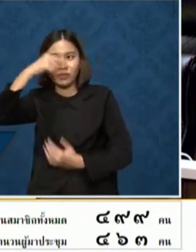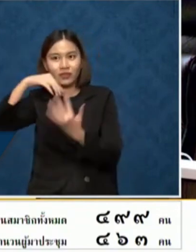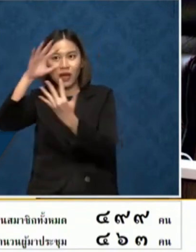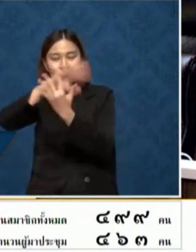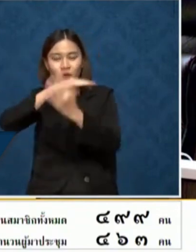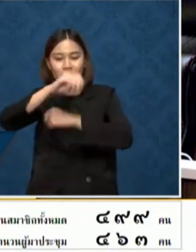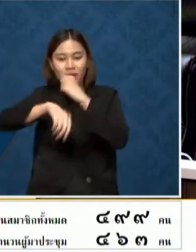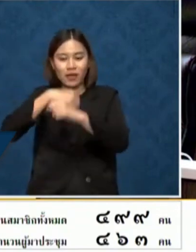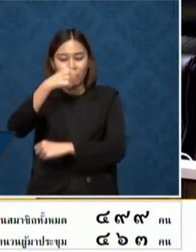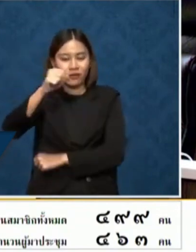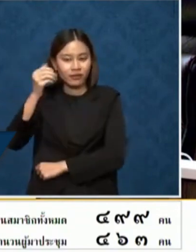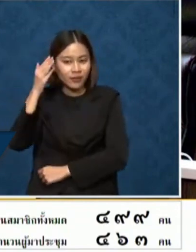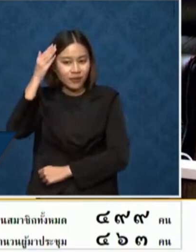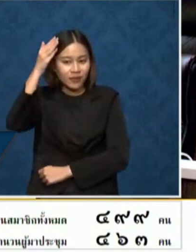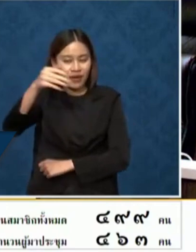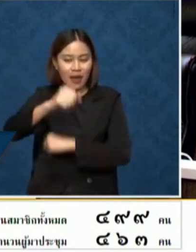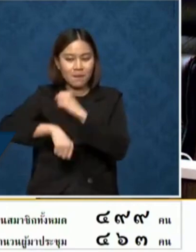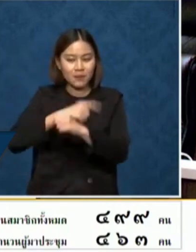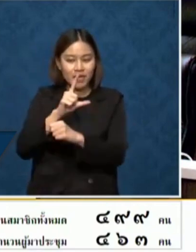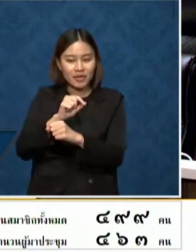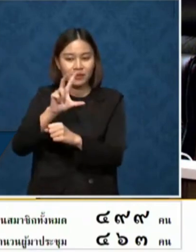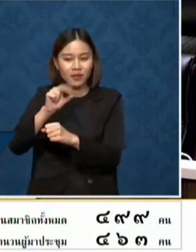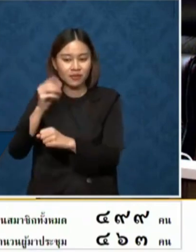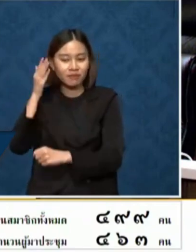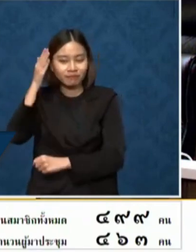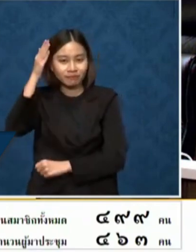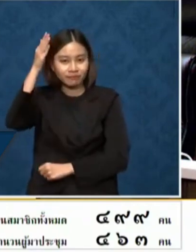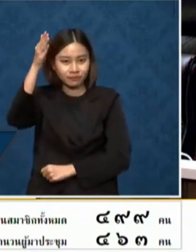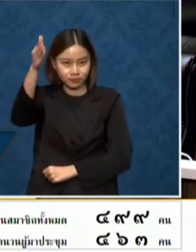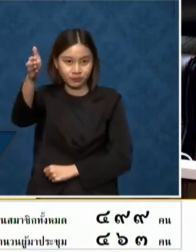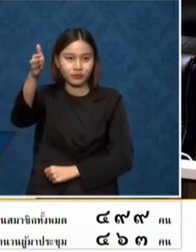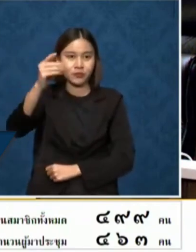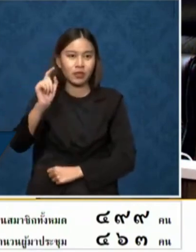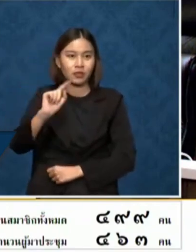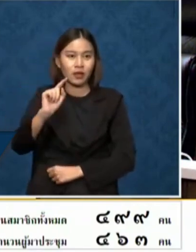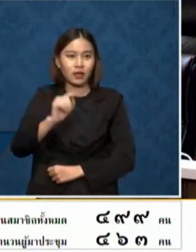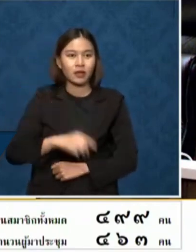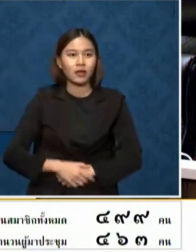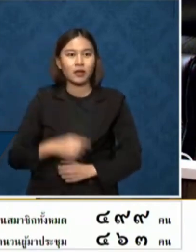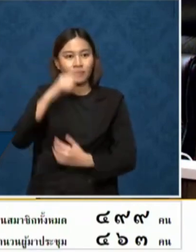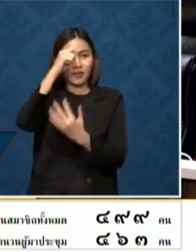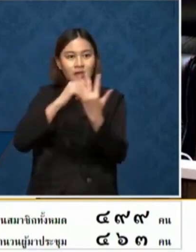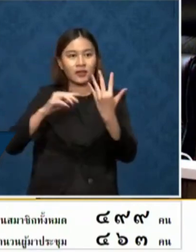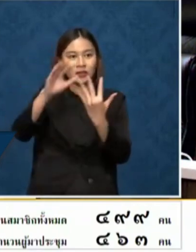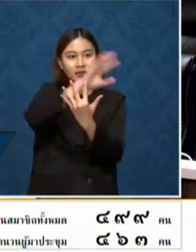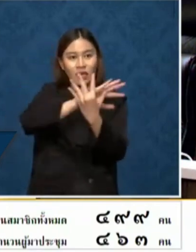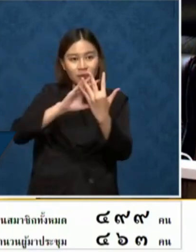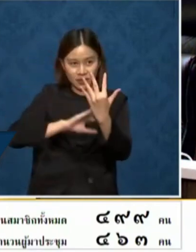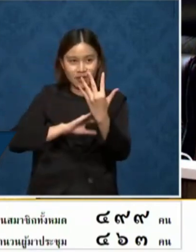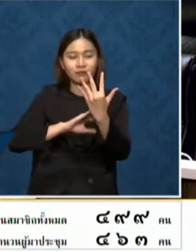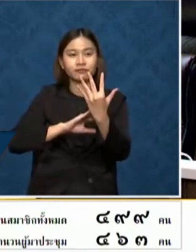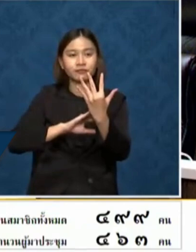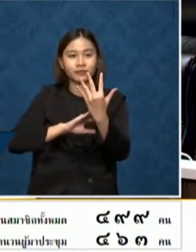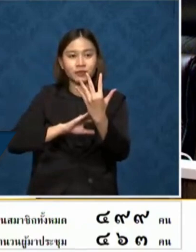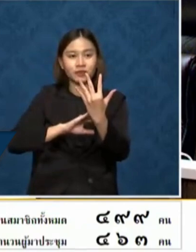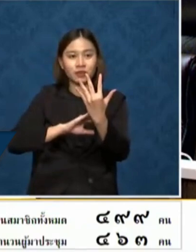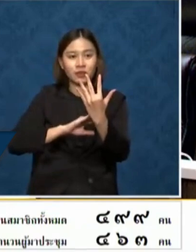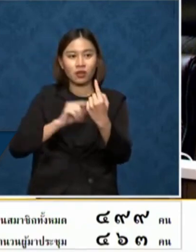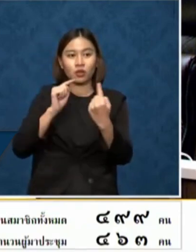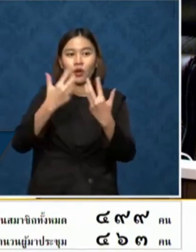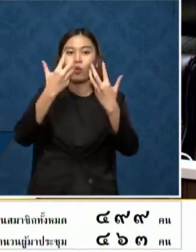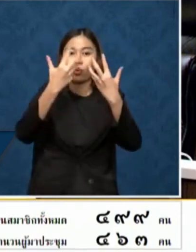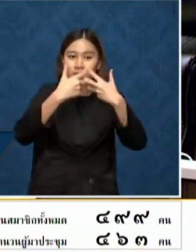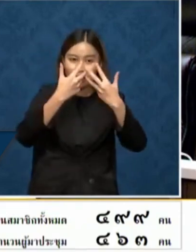อีก 10ปี 20ปี 30ปีหลังจากนี้เราจะมองว่าประเทศไทยยังคงจะเป็นประเทศ